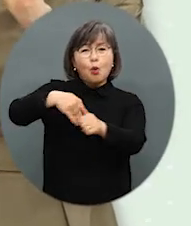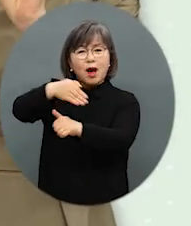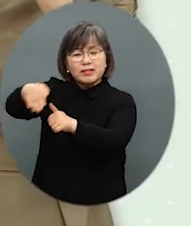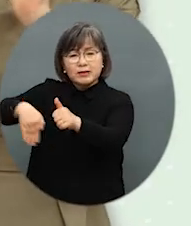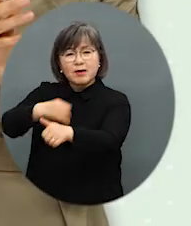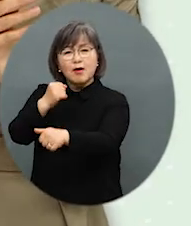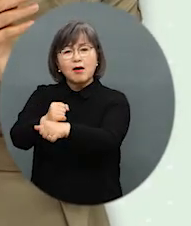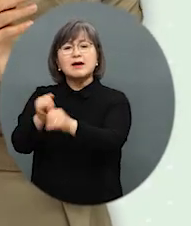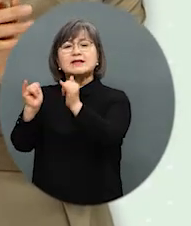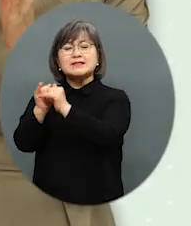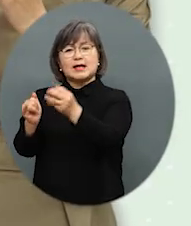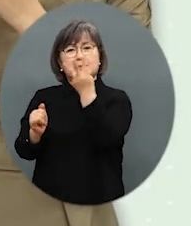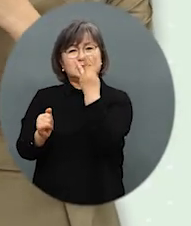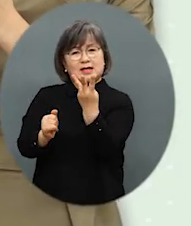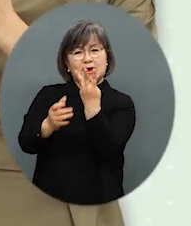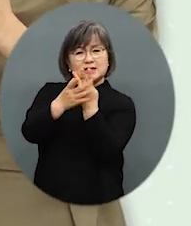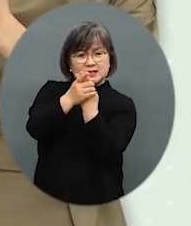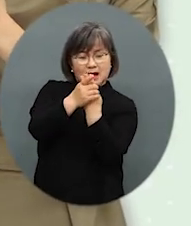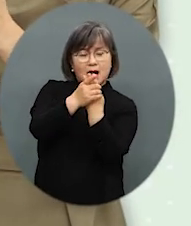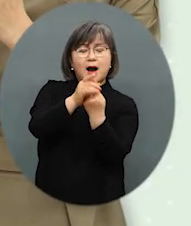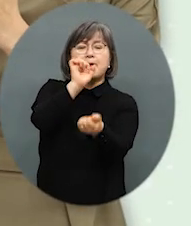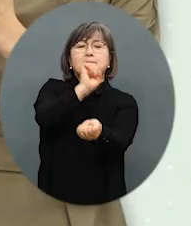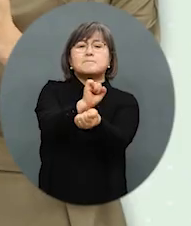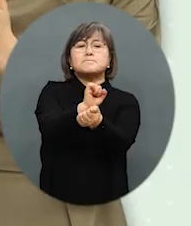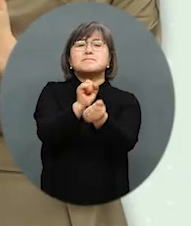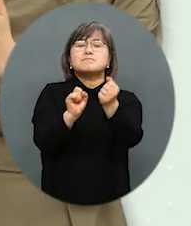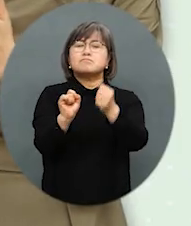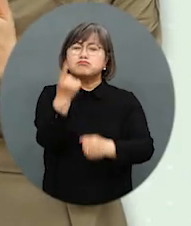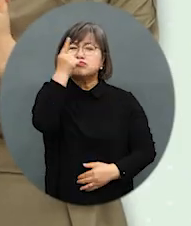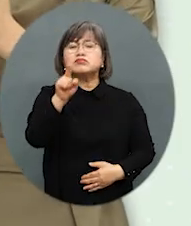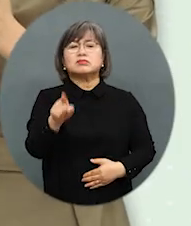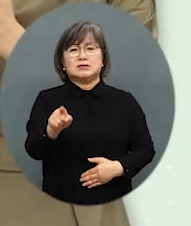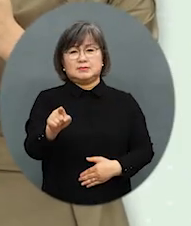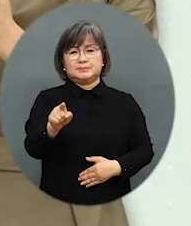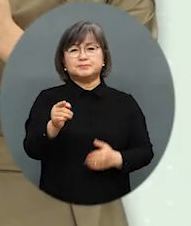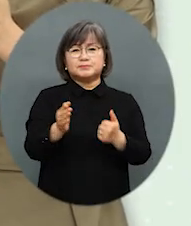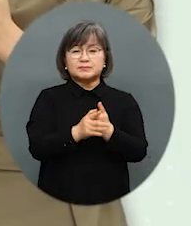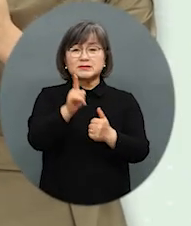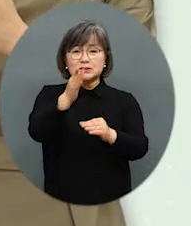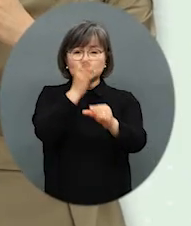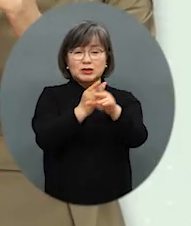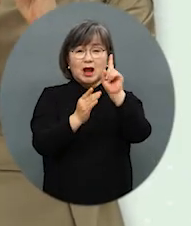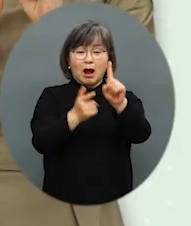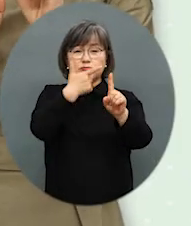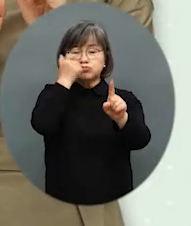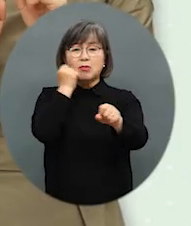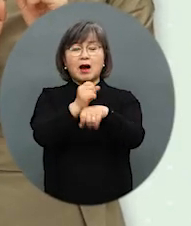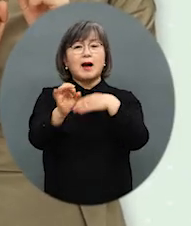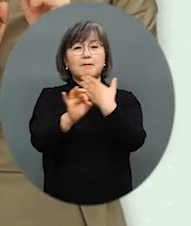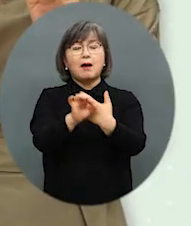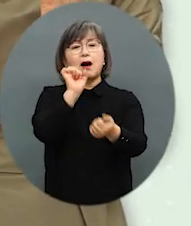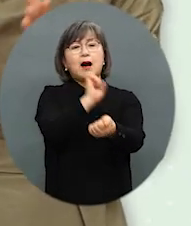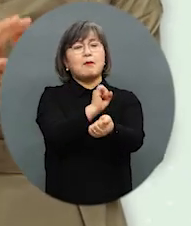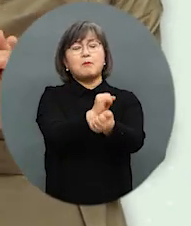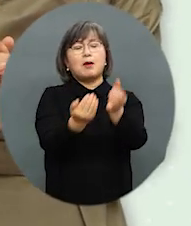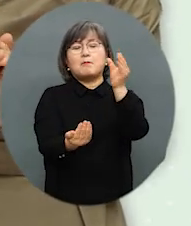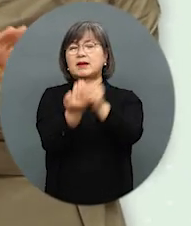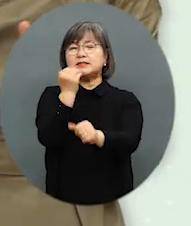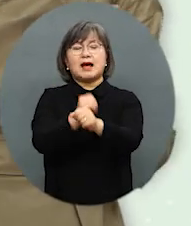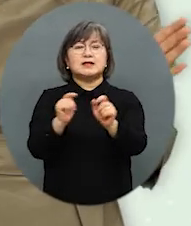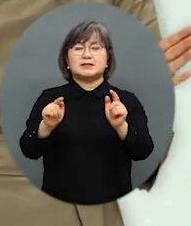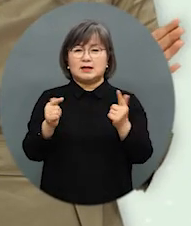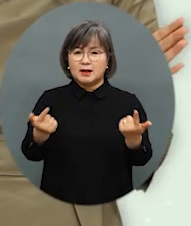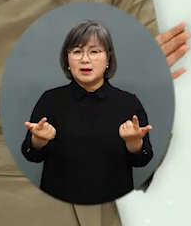환경, 사람, 이 세 가지가 바로 감염병 발생 요인이에요. 이 중 하나라도 부족하다면